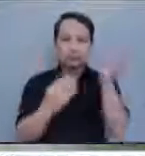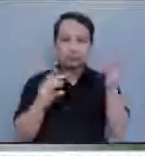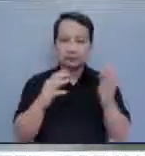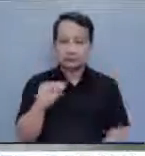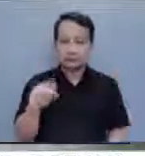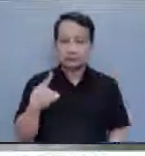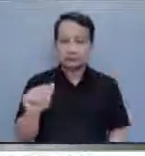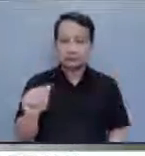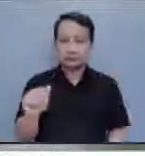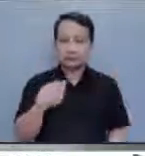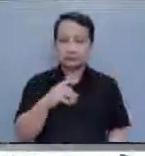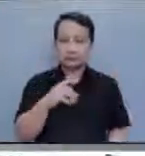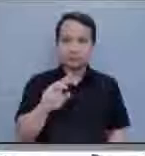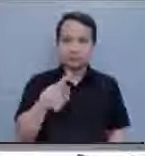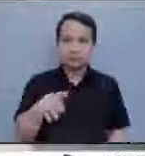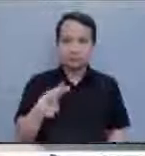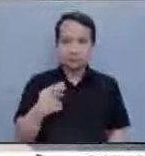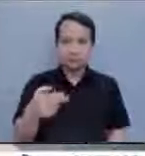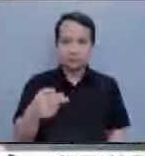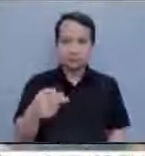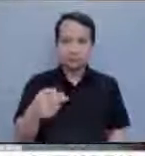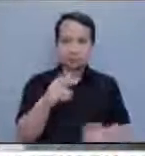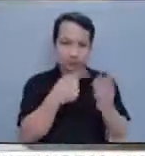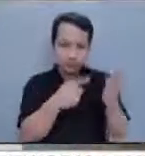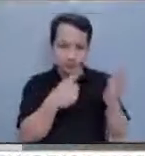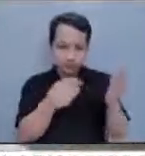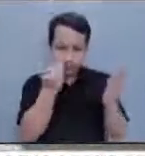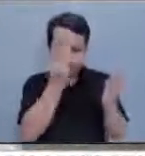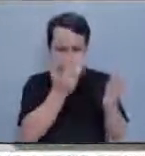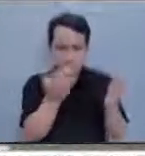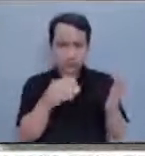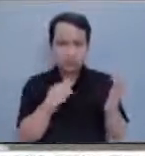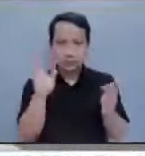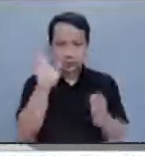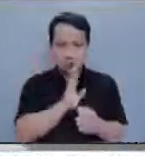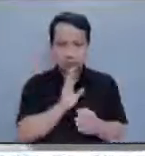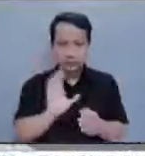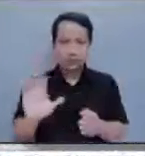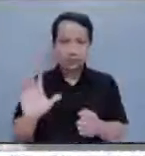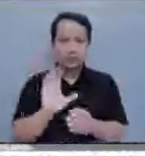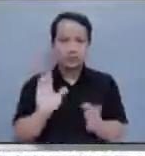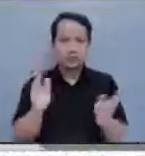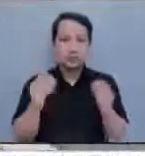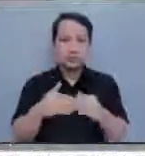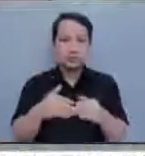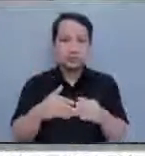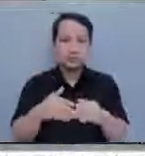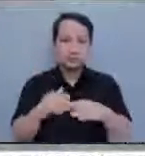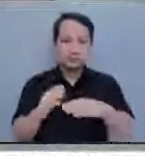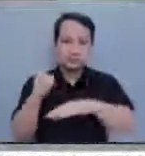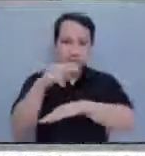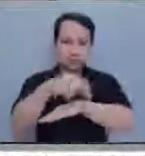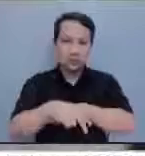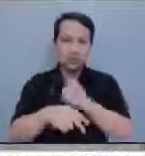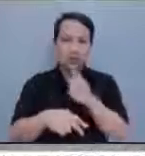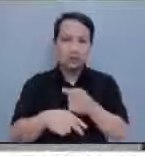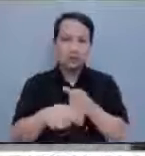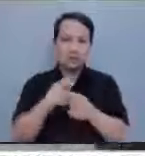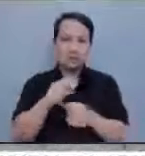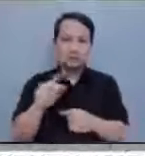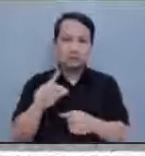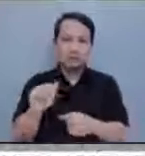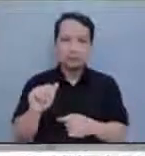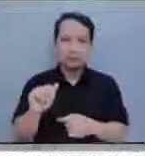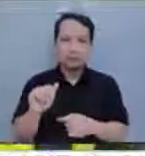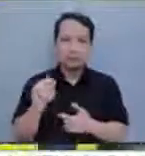at DPWH para inspeksyonin ang nasirang bahagi ng nasabing flyover. Ayon kay MMDA